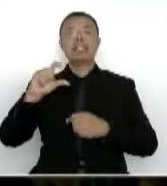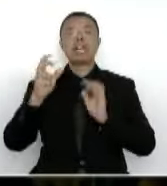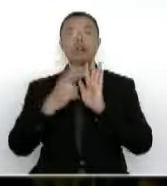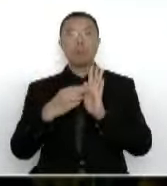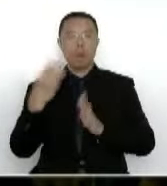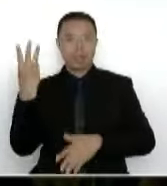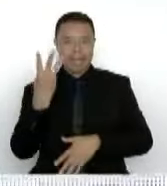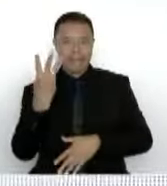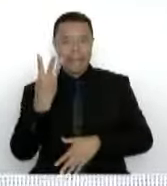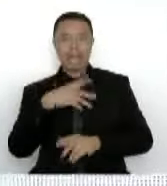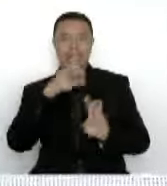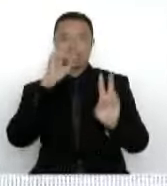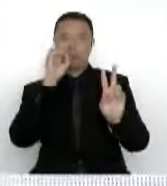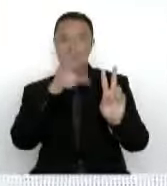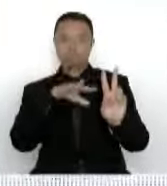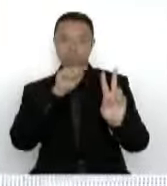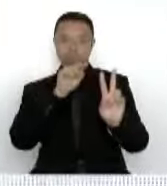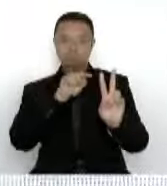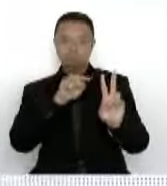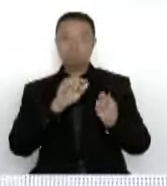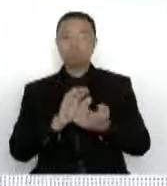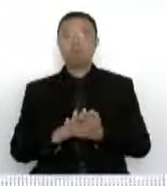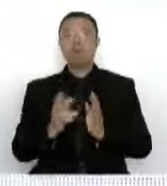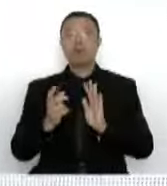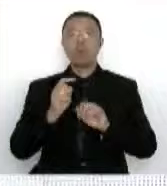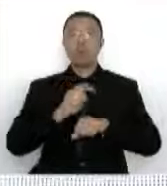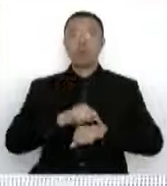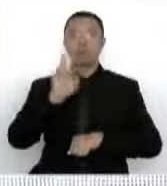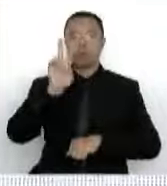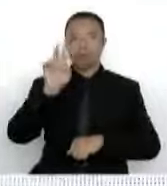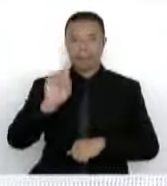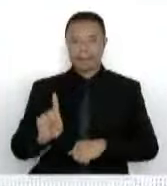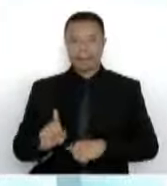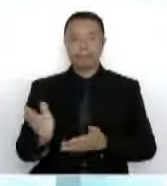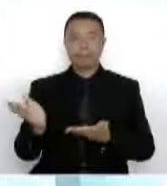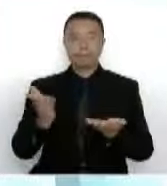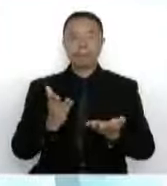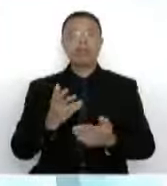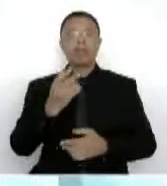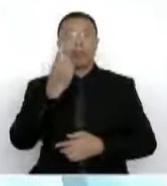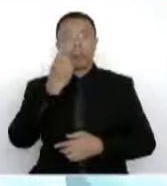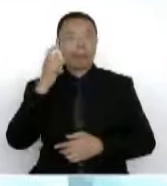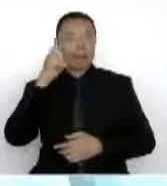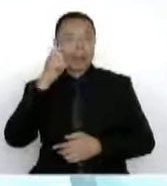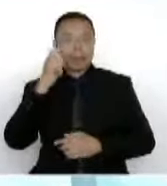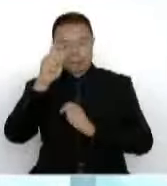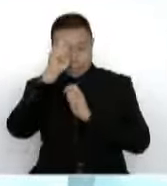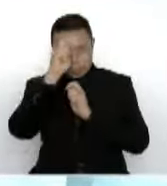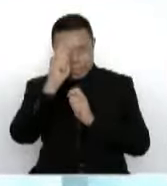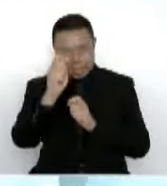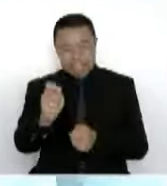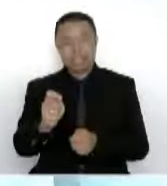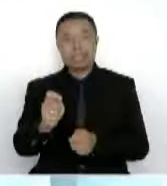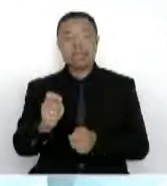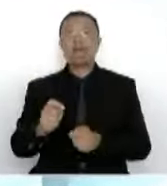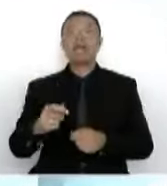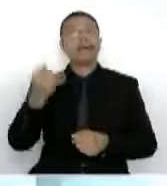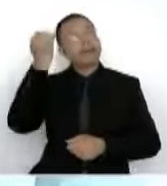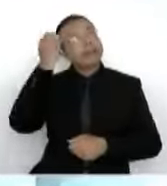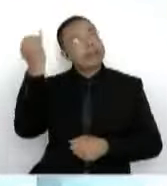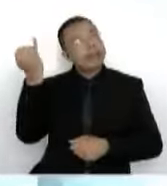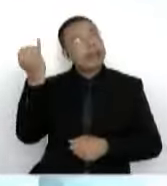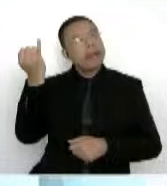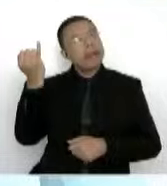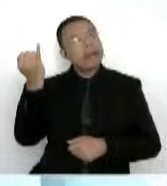nomor urut 3 untuk menjawab waktunya 2 menit silakan Bung dararma yang saya hormati gagasan